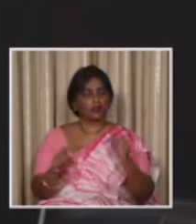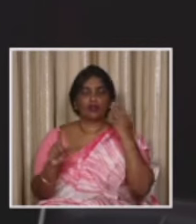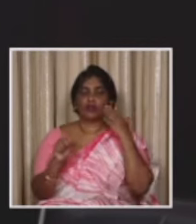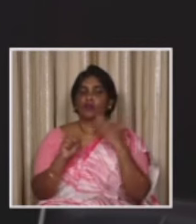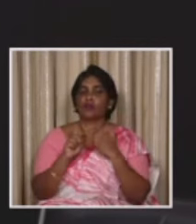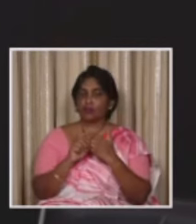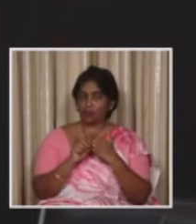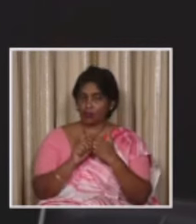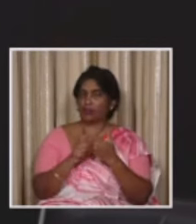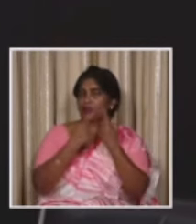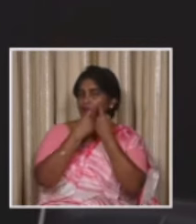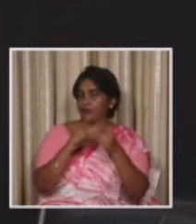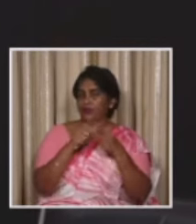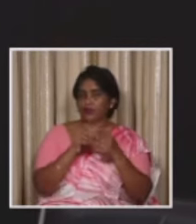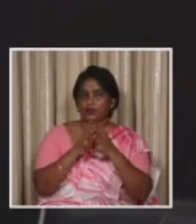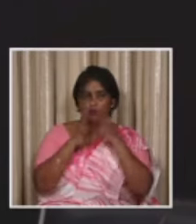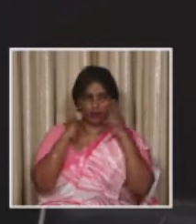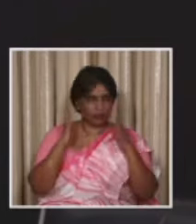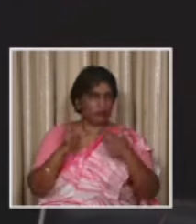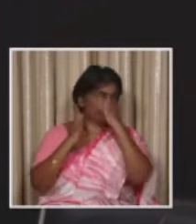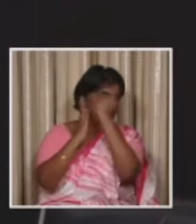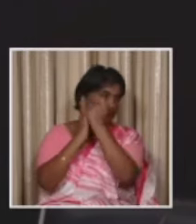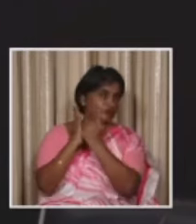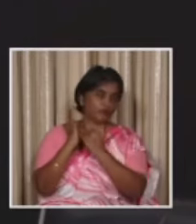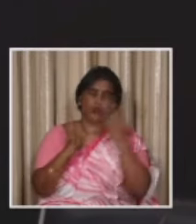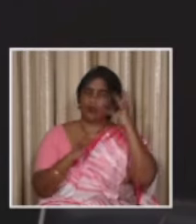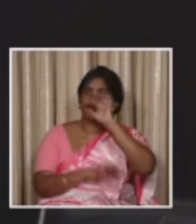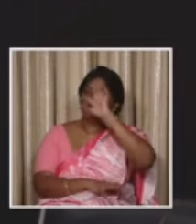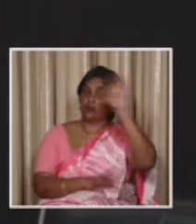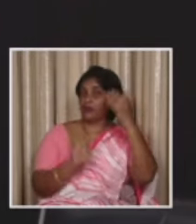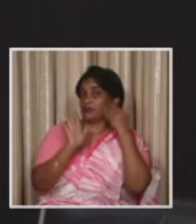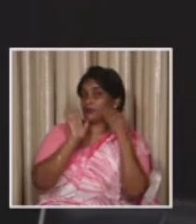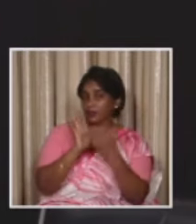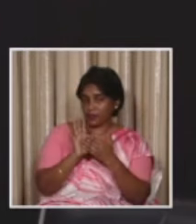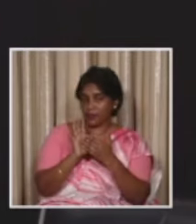කාරණා ගණනාවක් ලෝකේ රටවල් පෙන්නලා